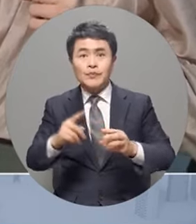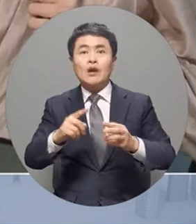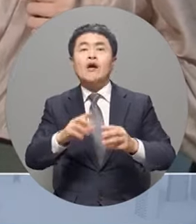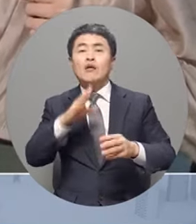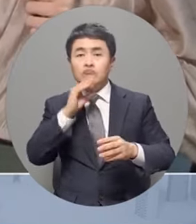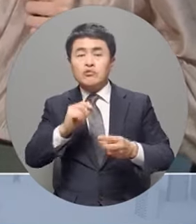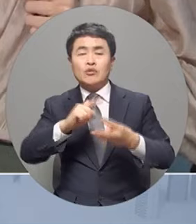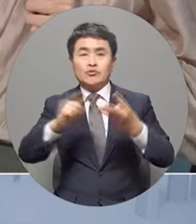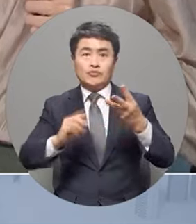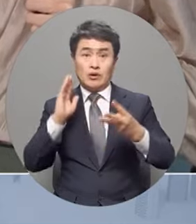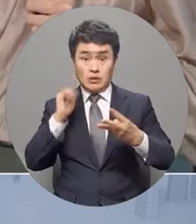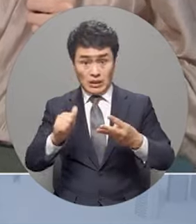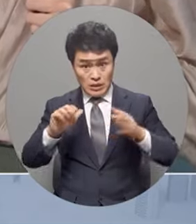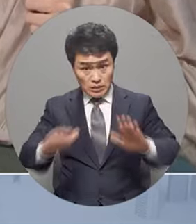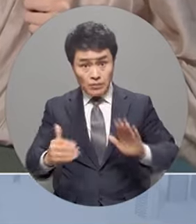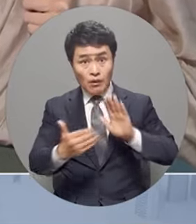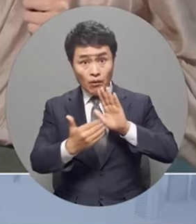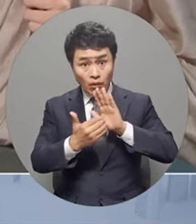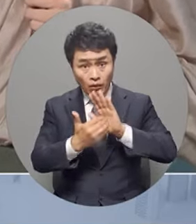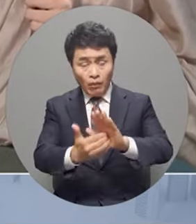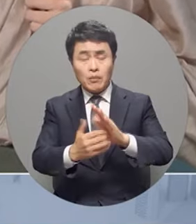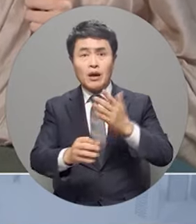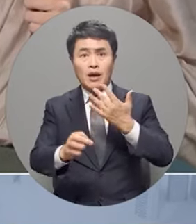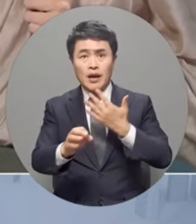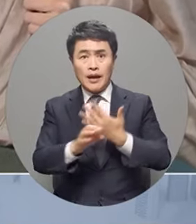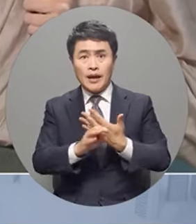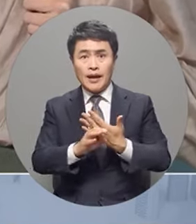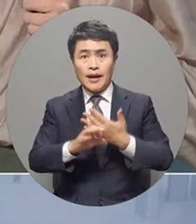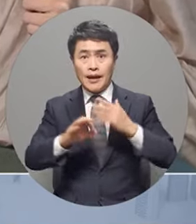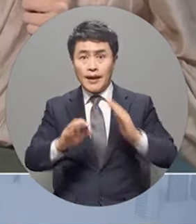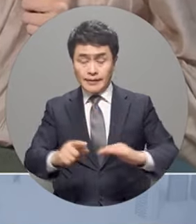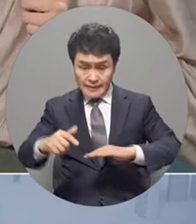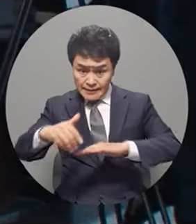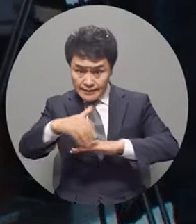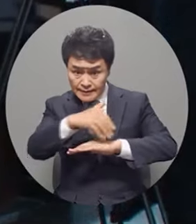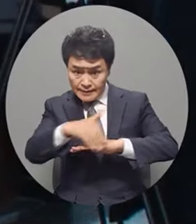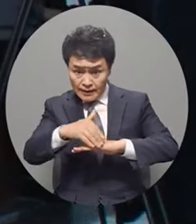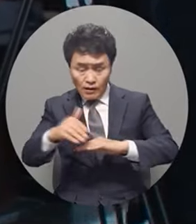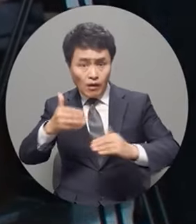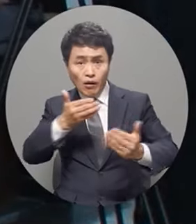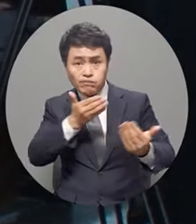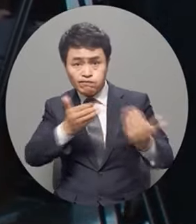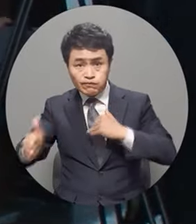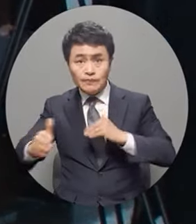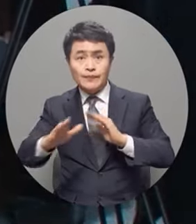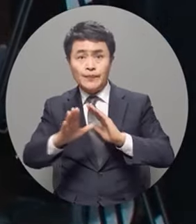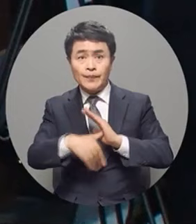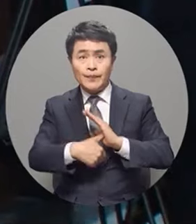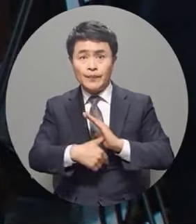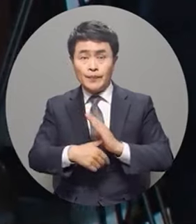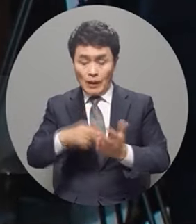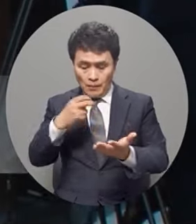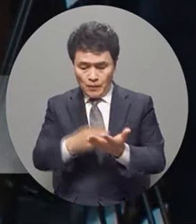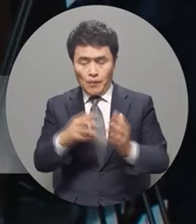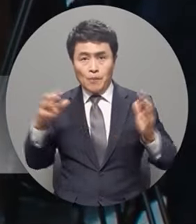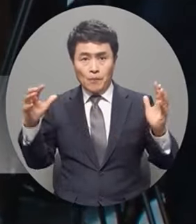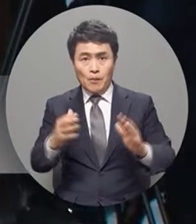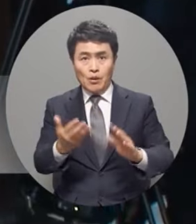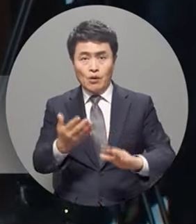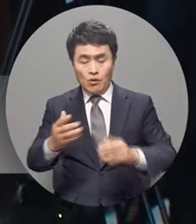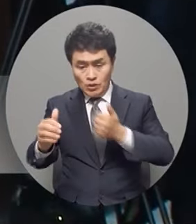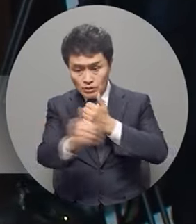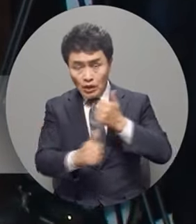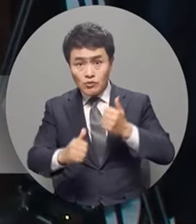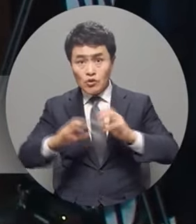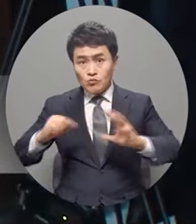대통령이 이번에도 거부권을 행사하면이 획 자체가 틀어지게 됩니다 법 포함해 모든 상임위를 거부해 온